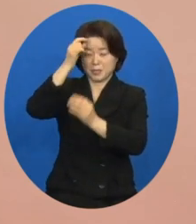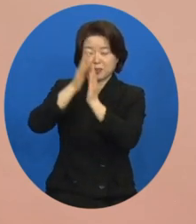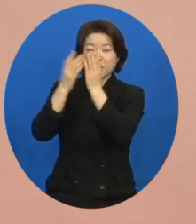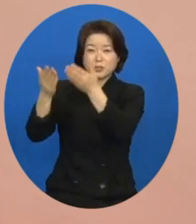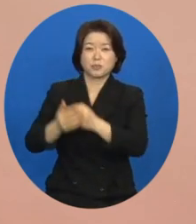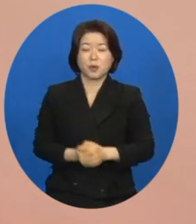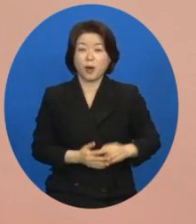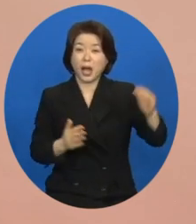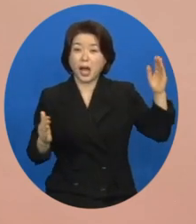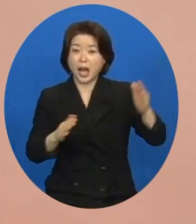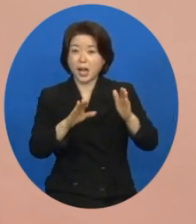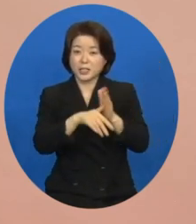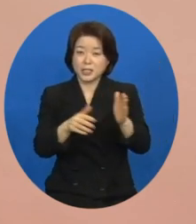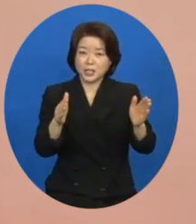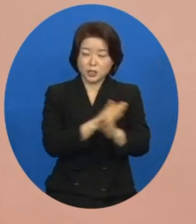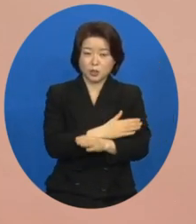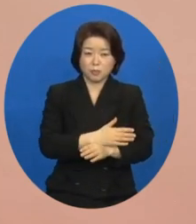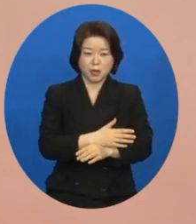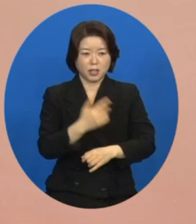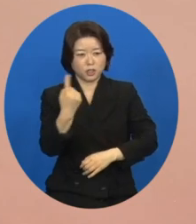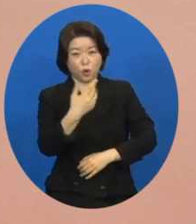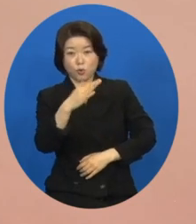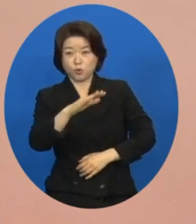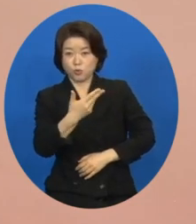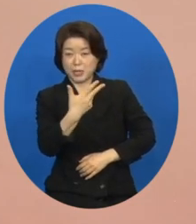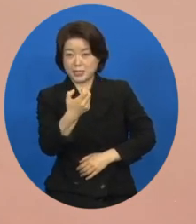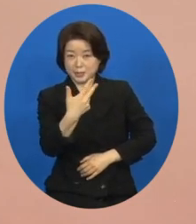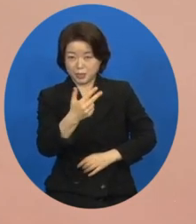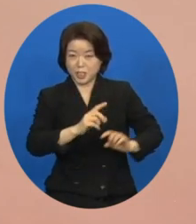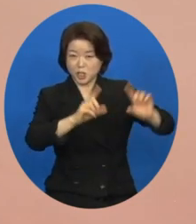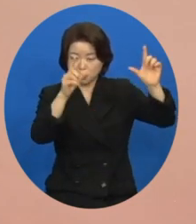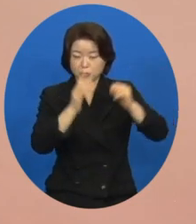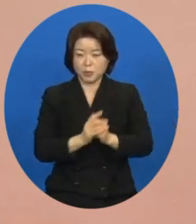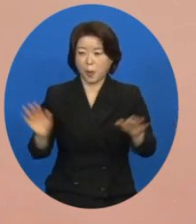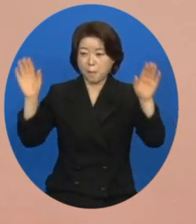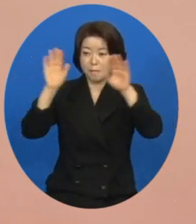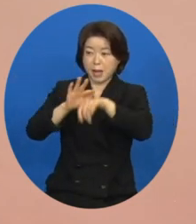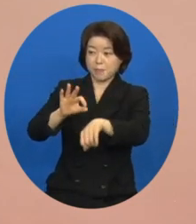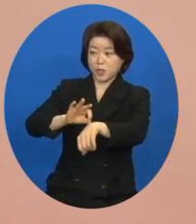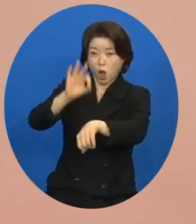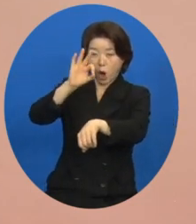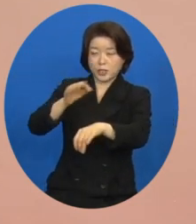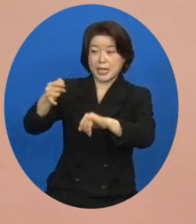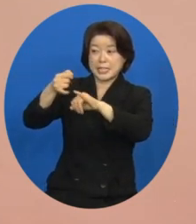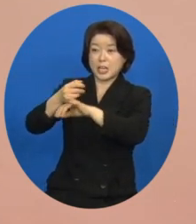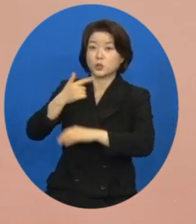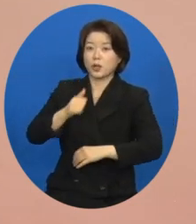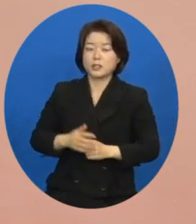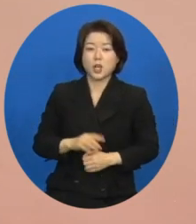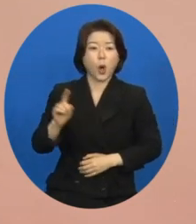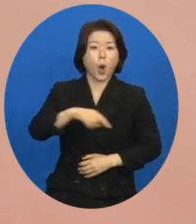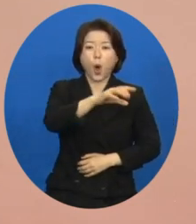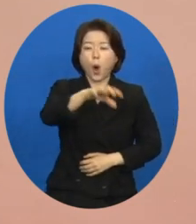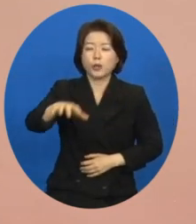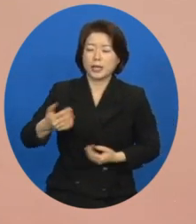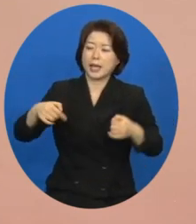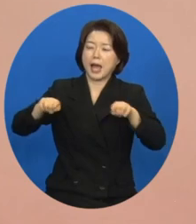학생 때부터 77년부터 밤 10시에 약속한 게 있었어요. 어디 있든지 같이